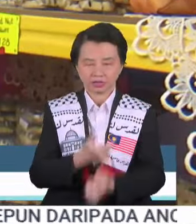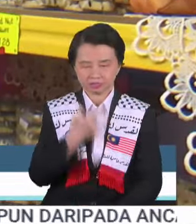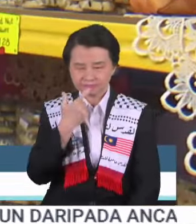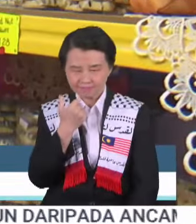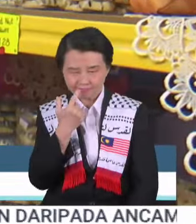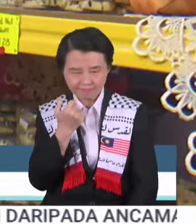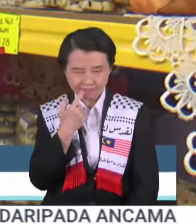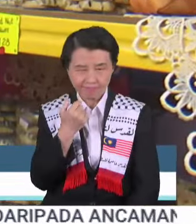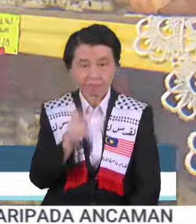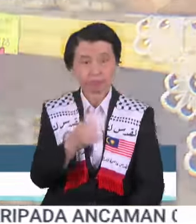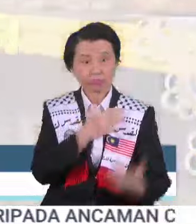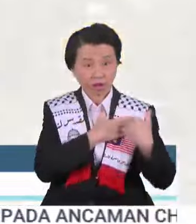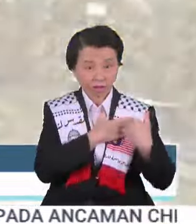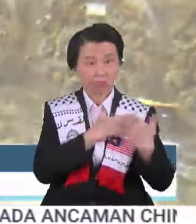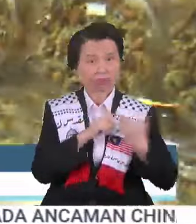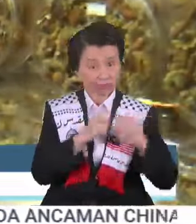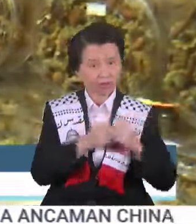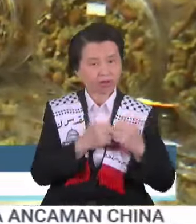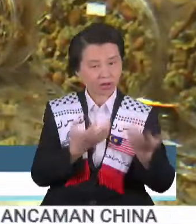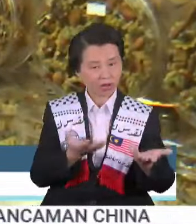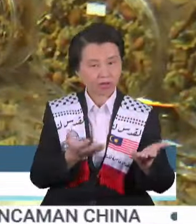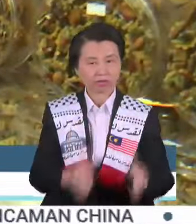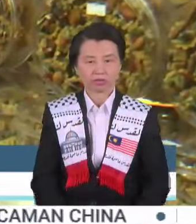maka kena tanggung penyakit lah, itu saja.